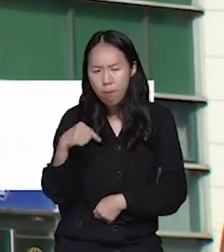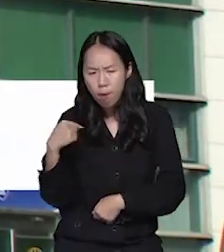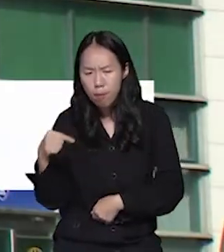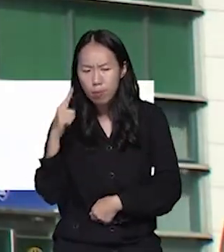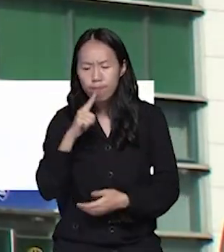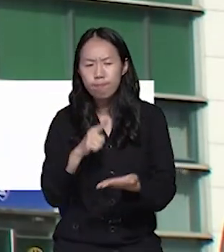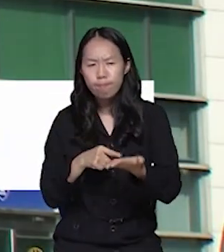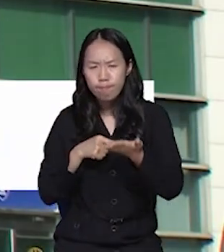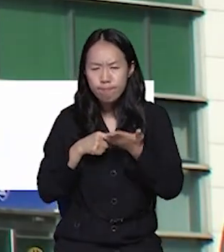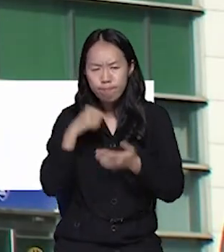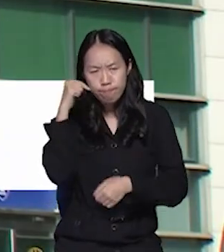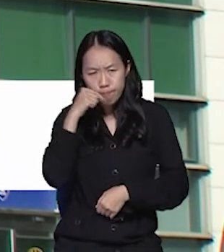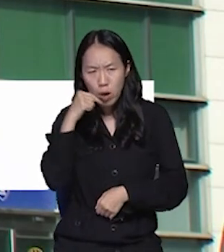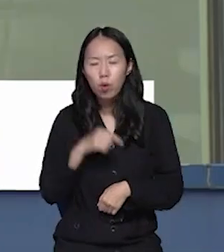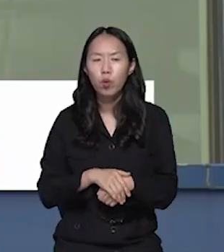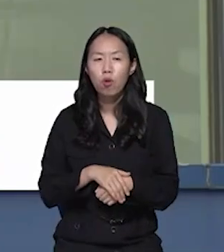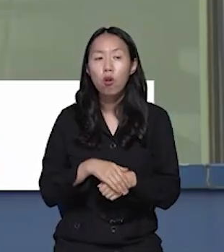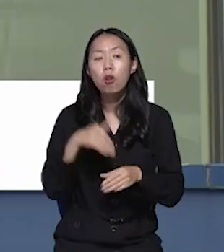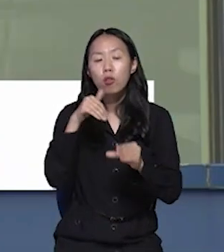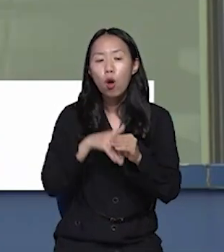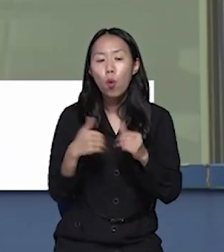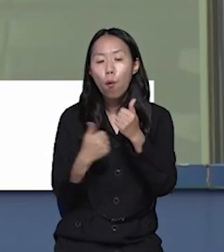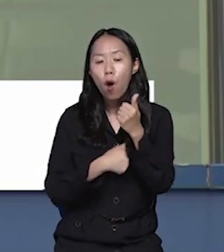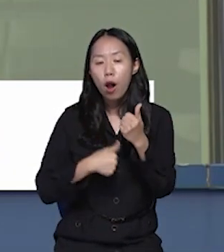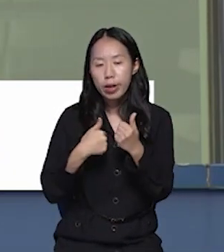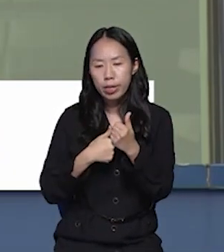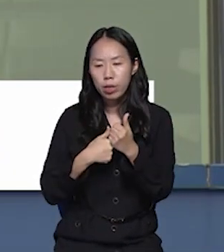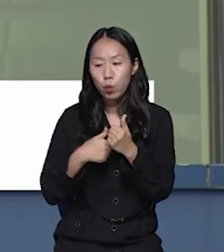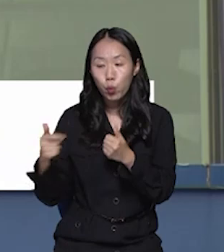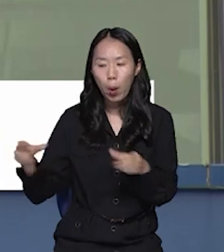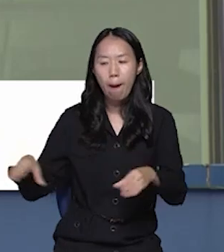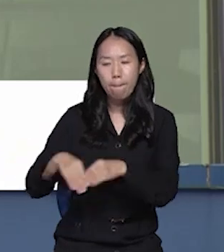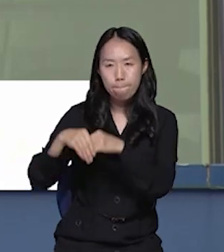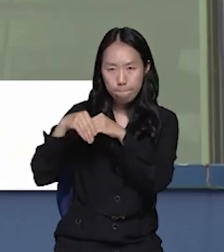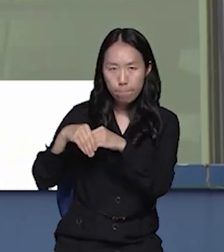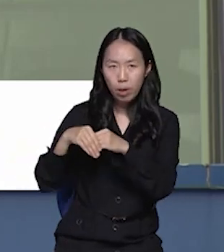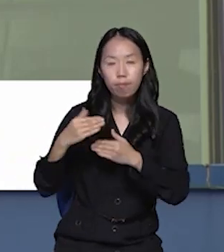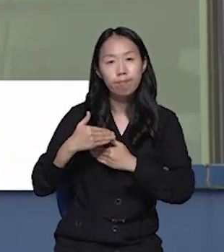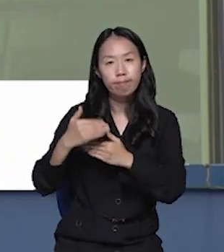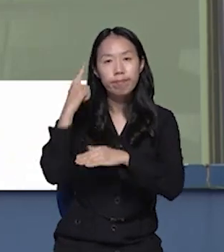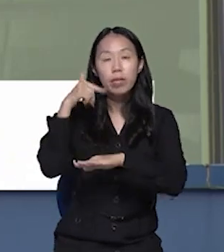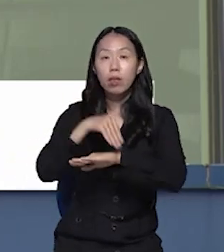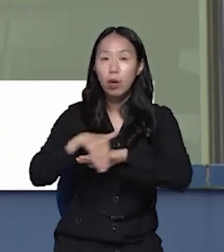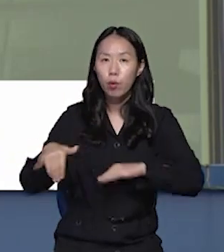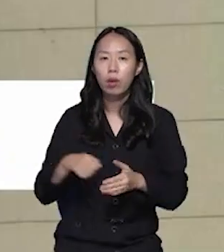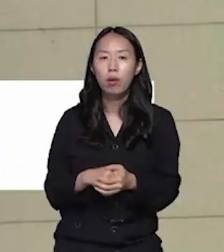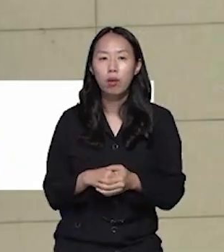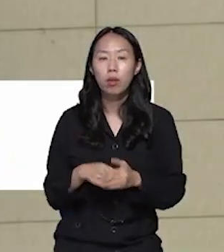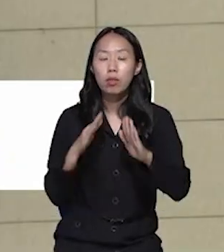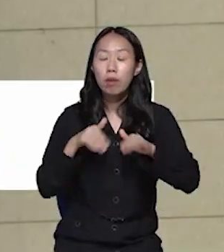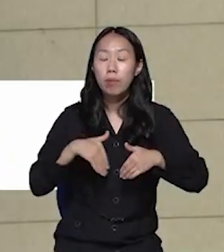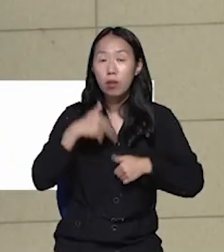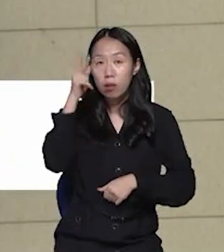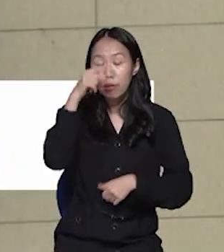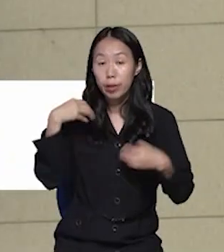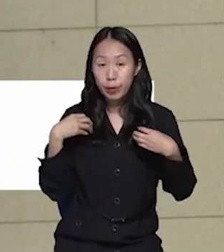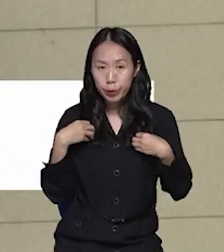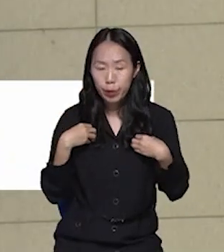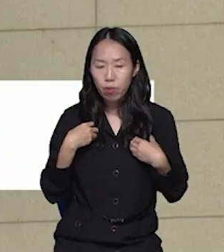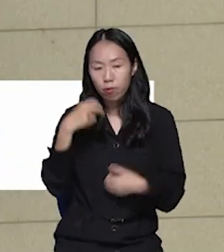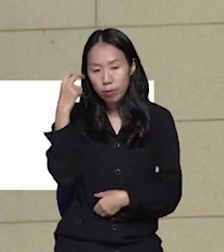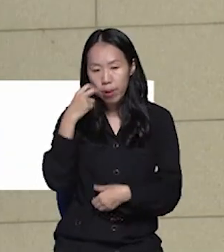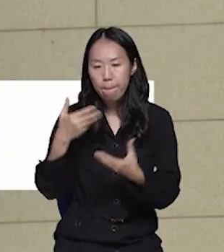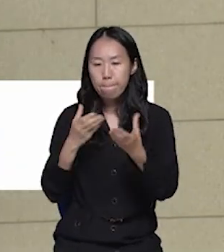강화하고 선관 위원회 등 관계기관과 협력체계를 구축하겠다고 밝혔습니다 전남경찰청 수